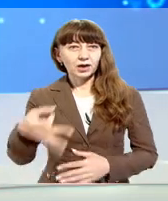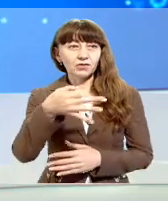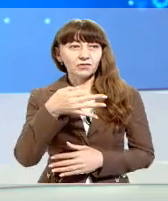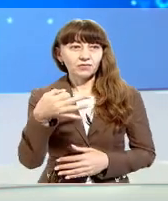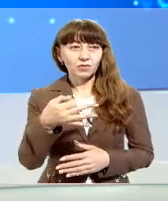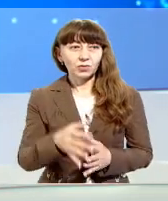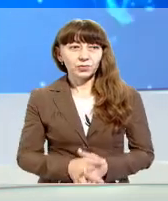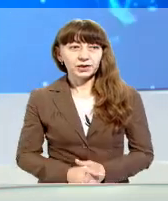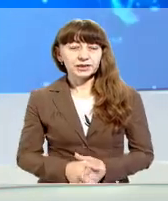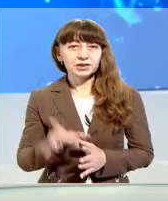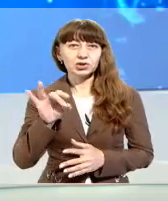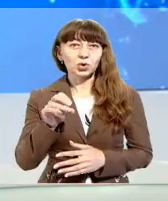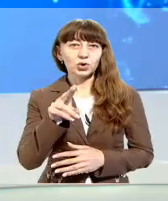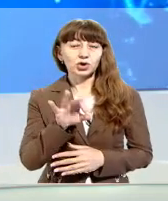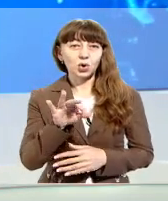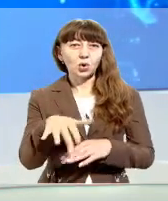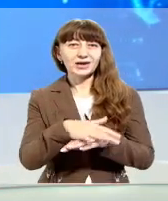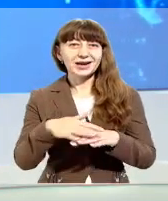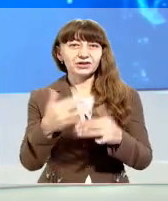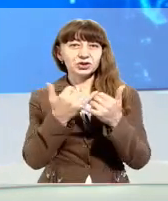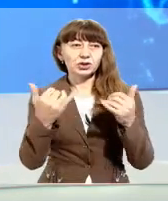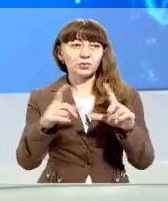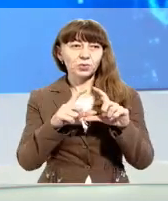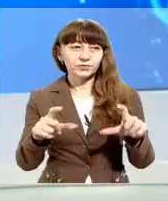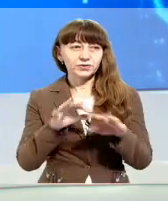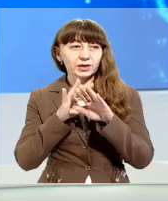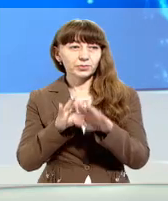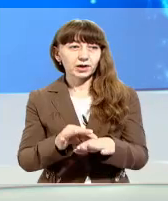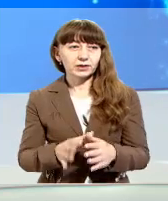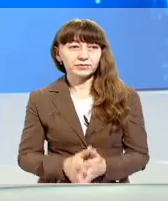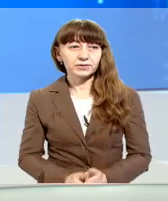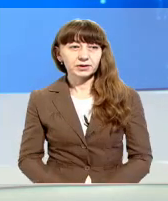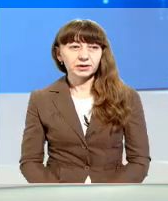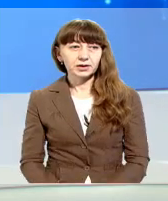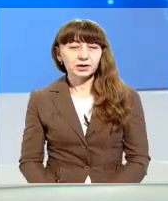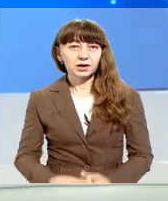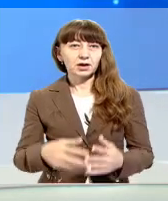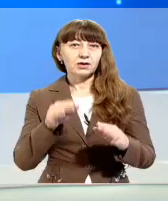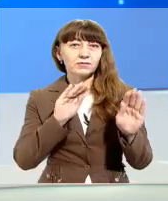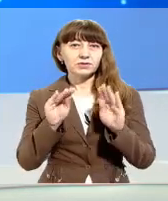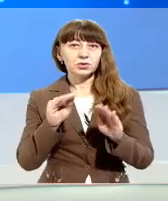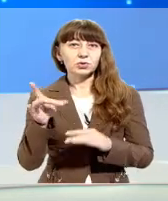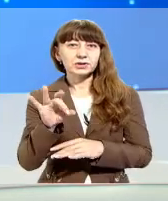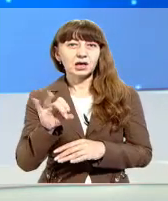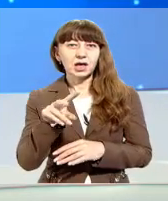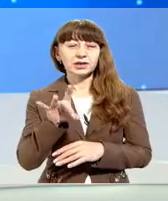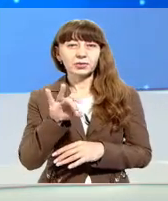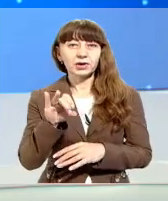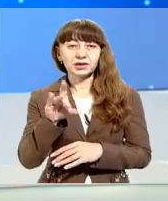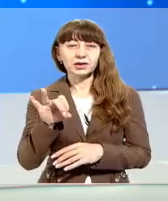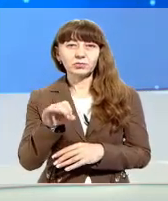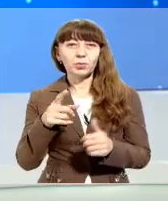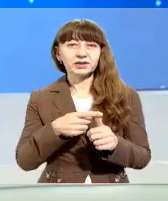Областық тарихи өлкеттану мұражайында Арыслан Ибрагимовтың көшпенділер деген атаумен сурет көрмесі өтуде. Іс-шара Қостанай